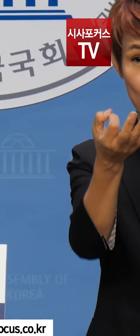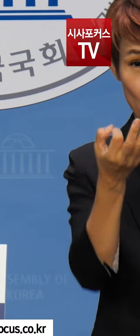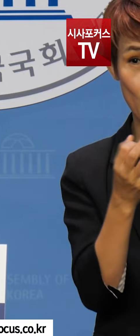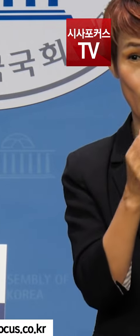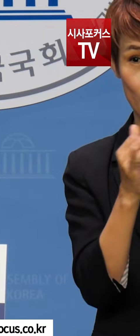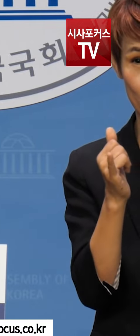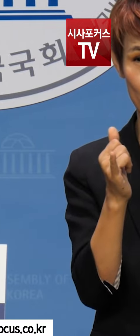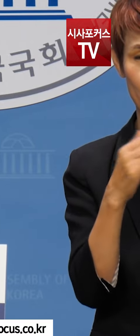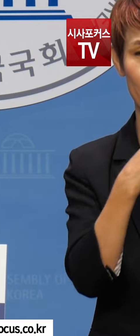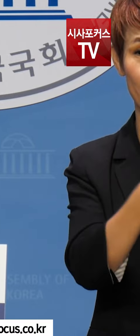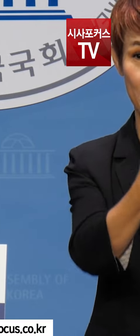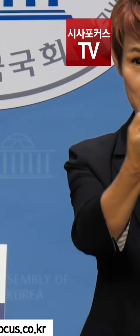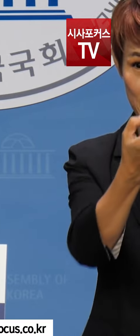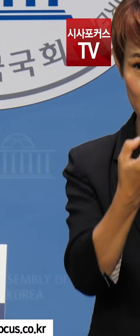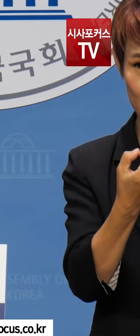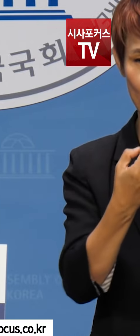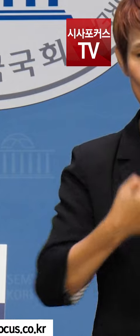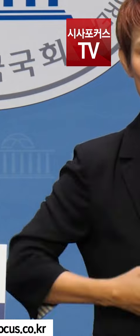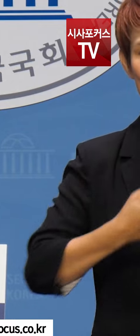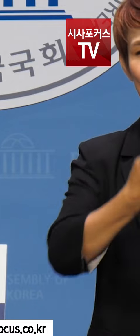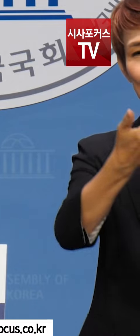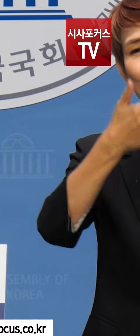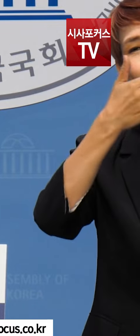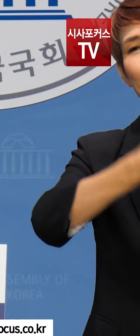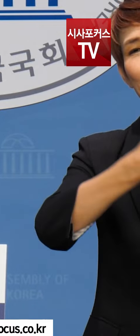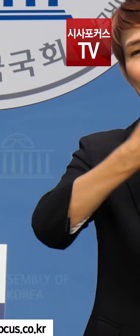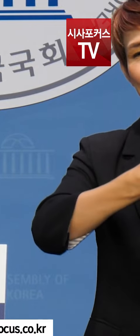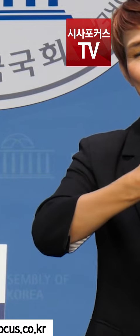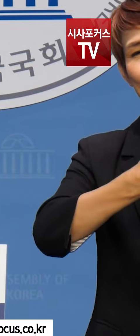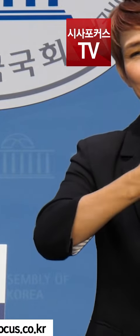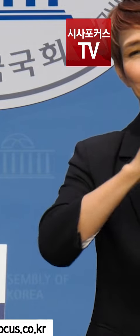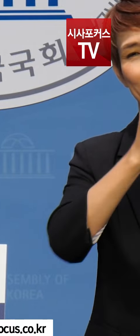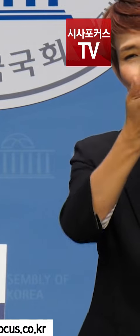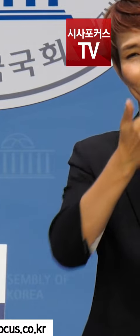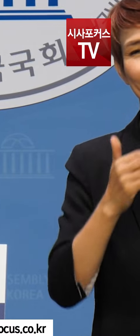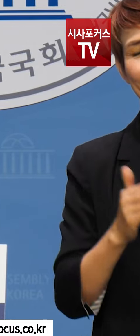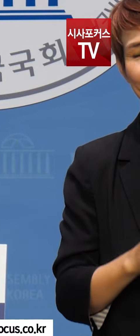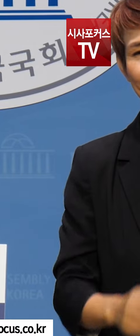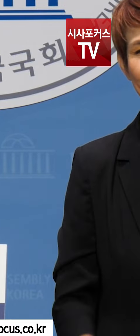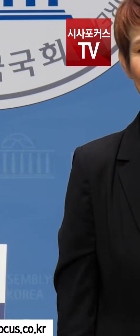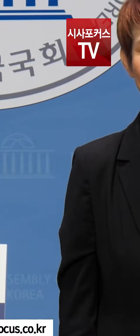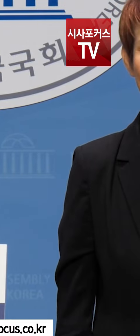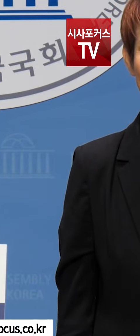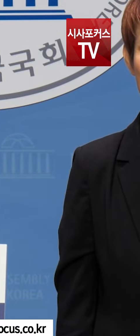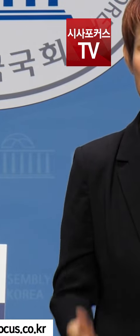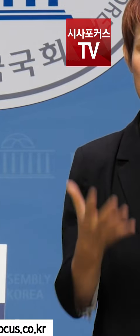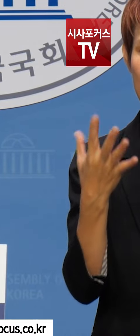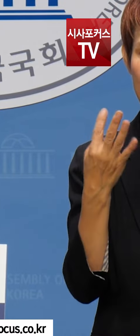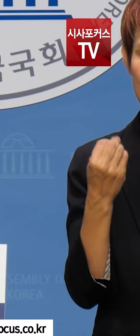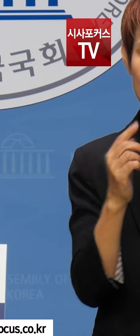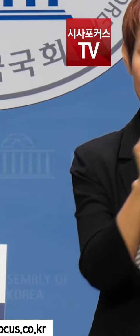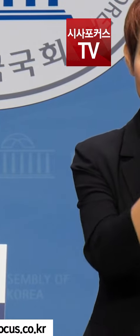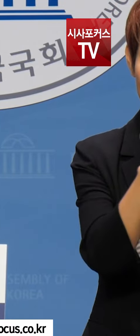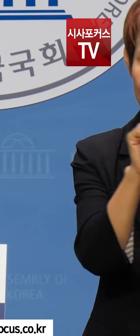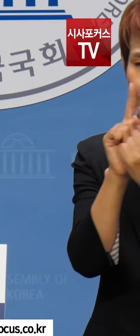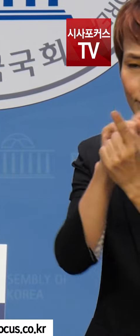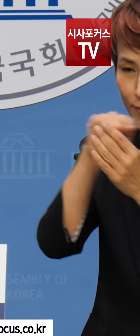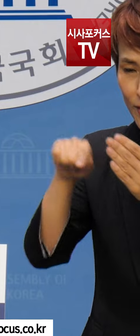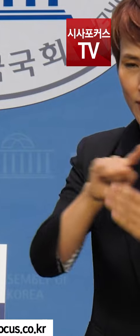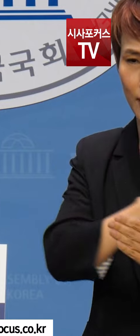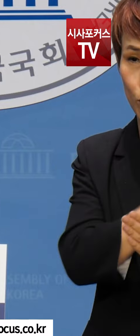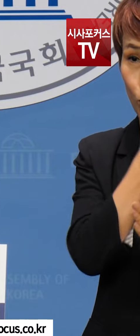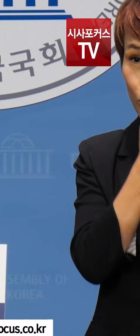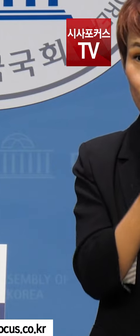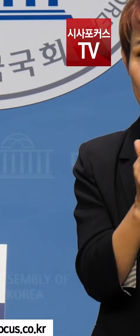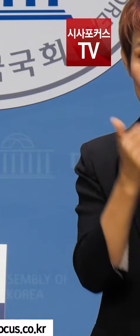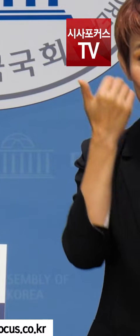스승님들께서 용기 내주어서 고맙다고 따뜻하게 손을 잡아주셨습니다. 많은 인연 가운데 가장 소중한